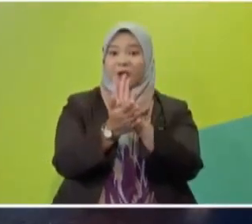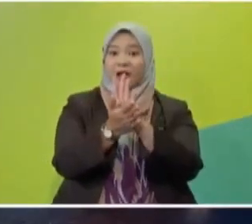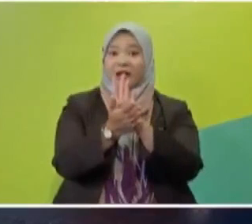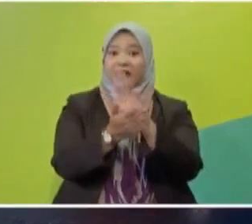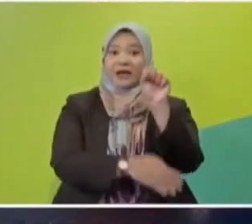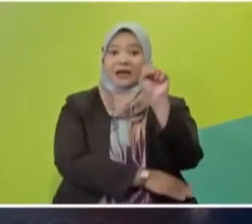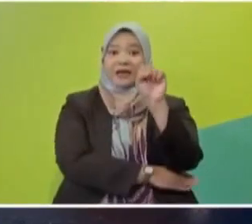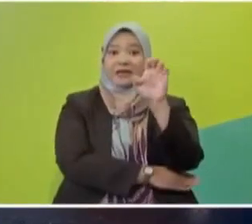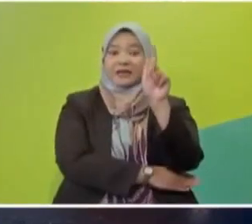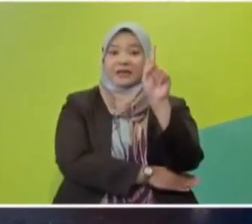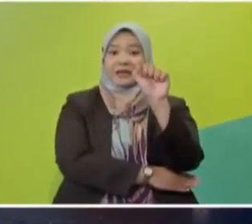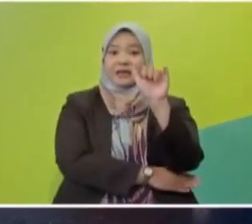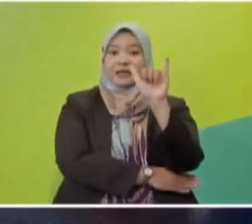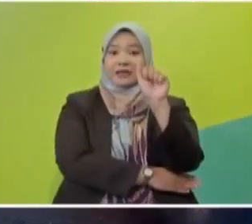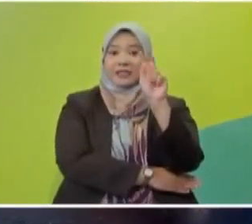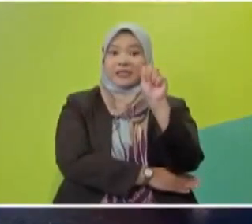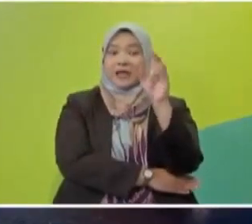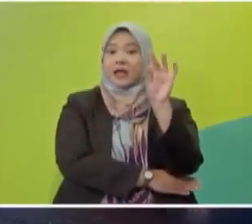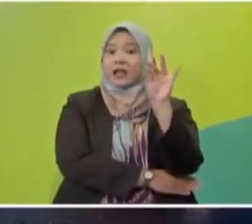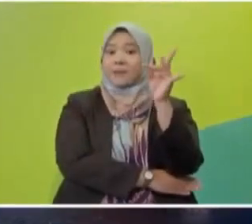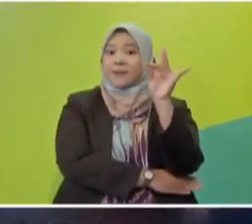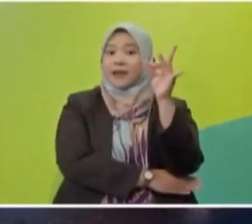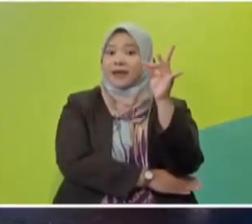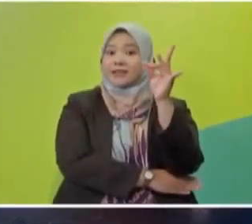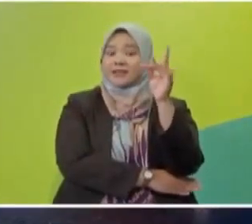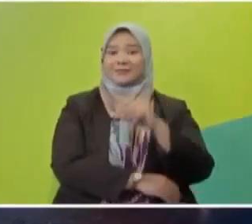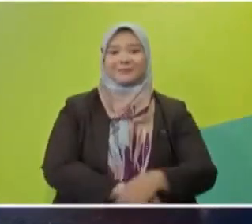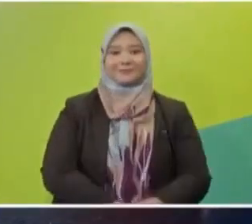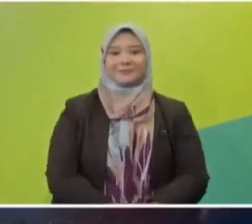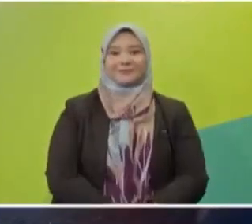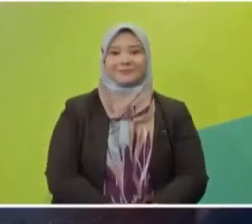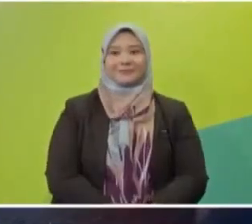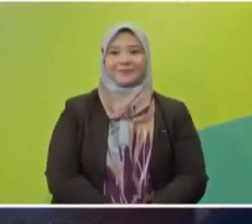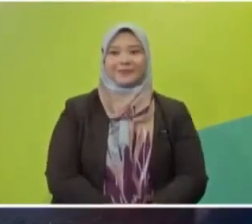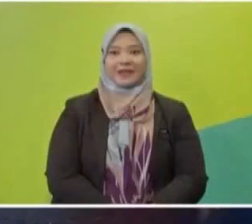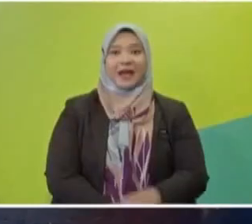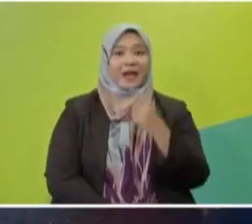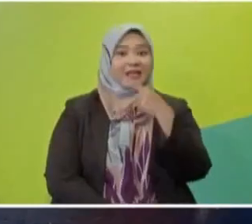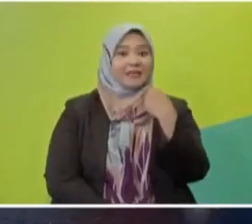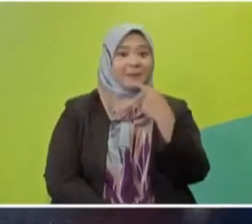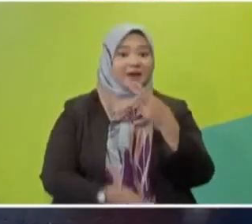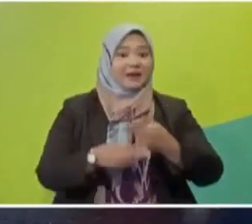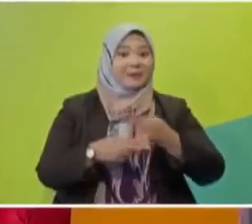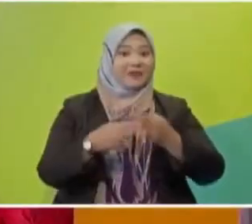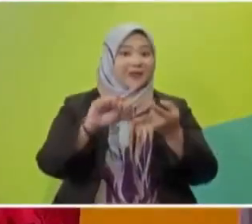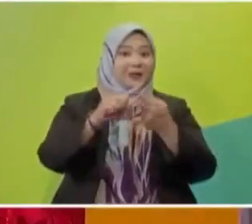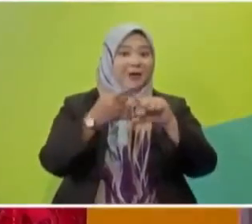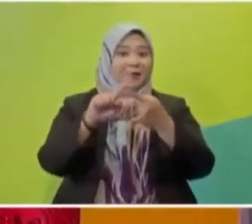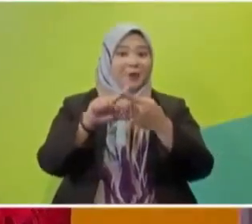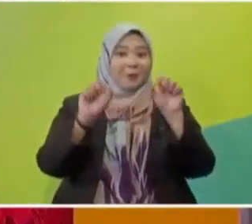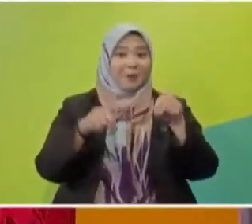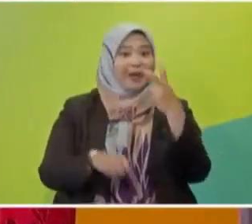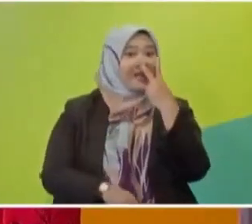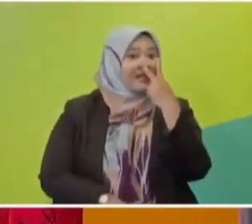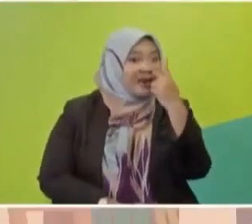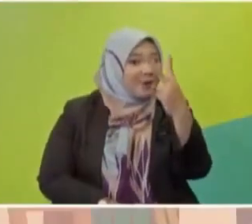mereka. Ha. Baiklah. Pergi ke kedai memakan ikan. Cikgu, silakan. Baiklah. Saya perkenalkan